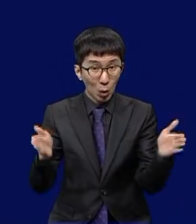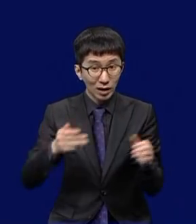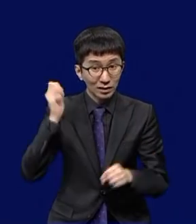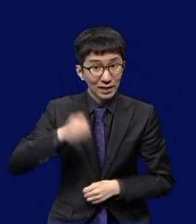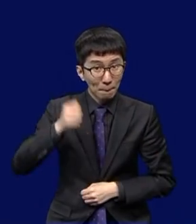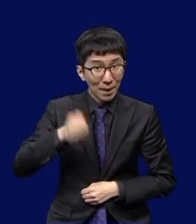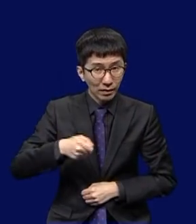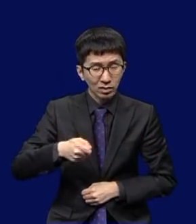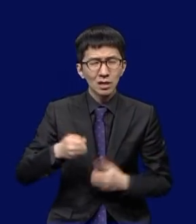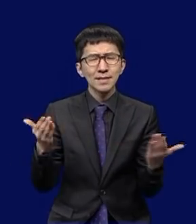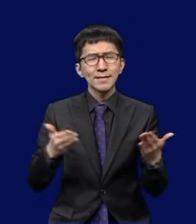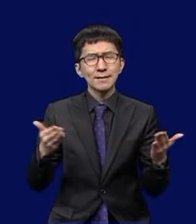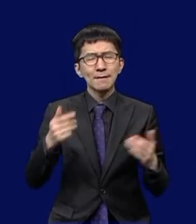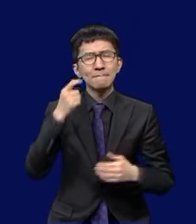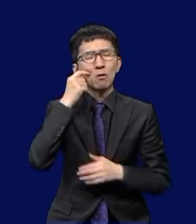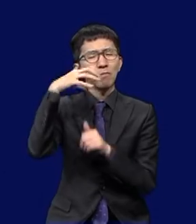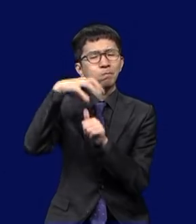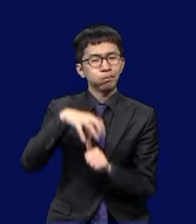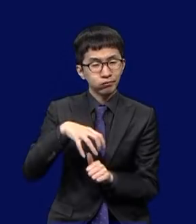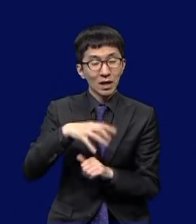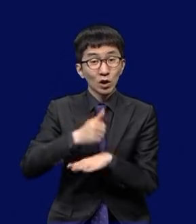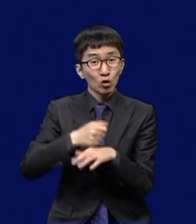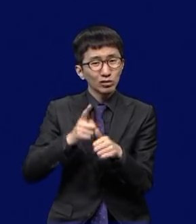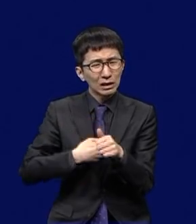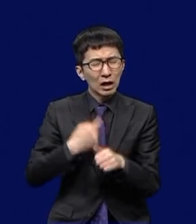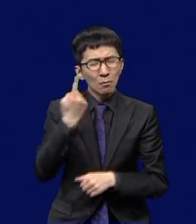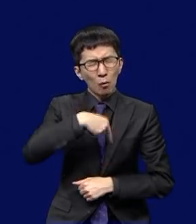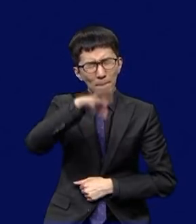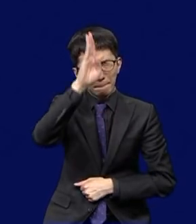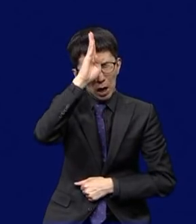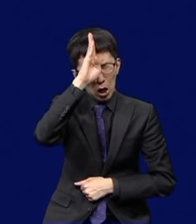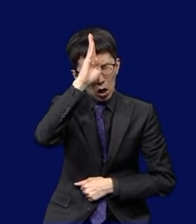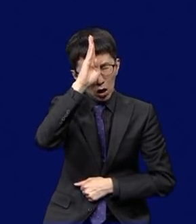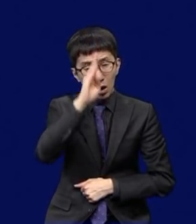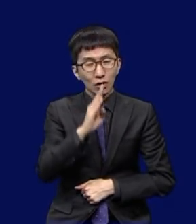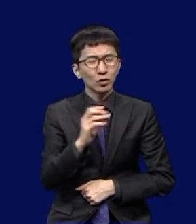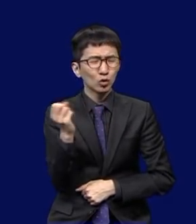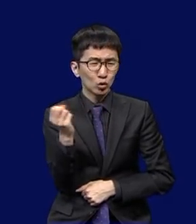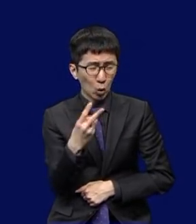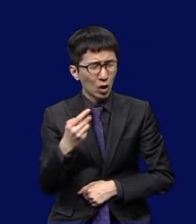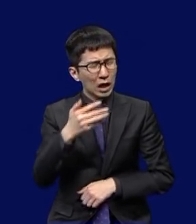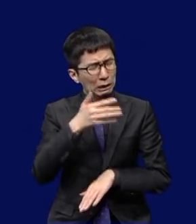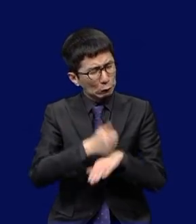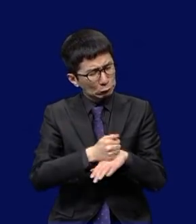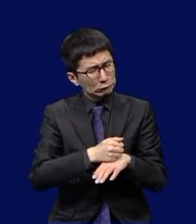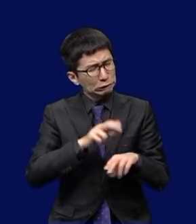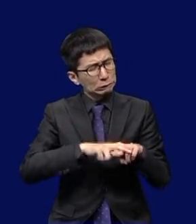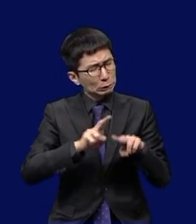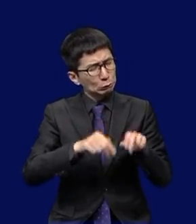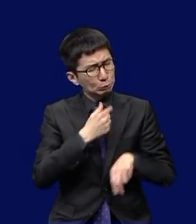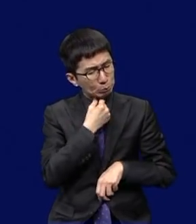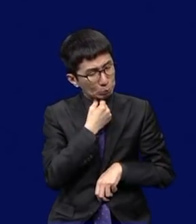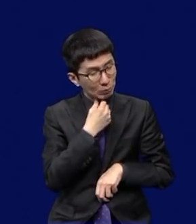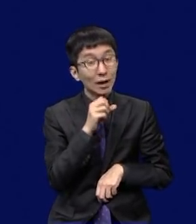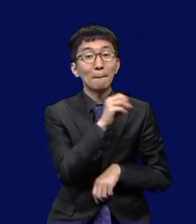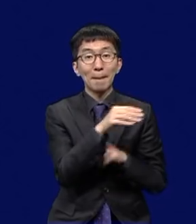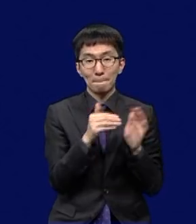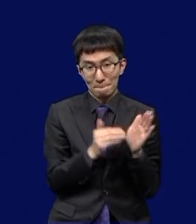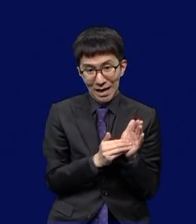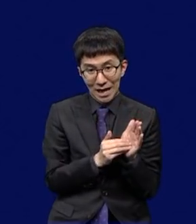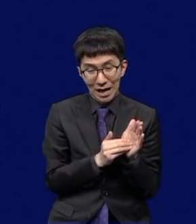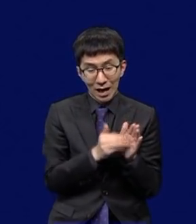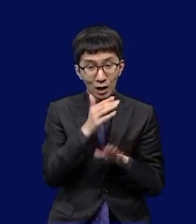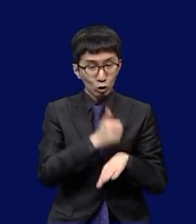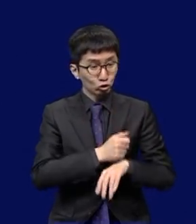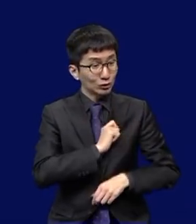안 좋아하죠 법관 중에서 물러나겠다고 이미 마음 먹은 상태였다 고 임 부장판사 측은 주장했습니다 그래서 사직